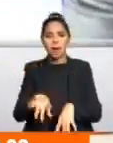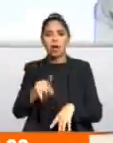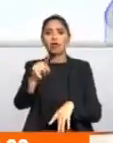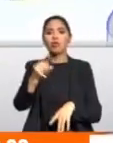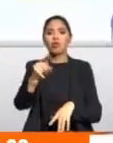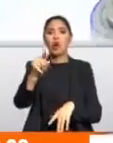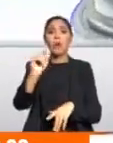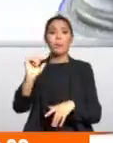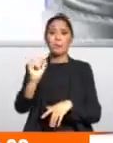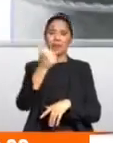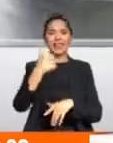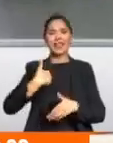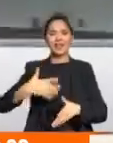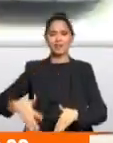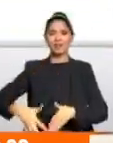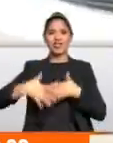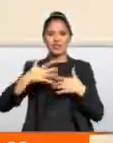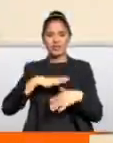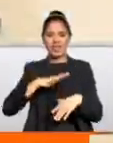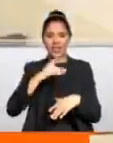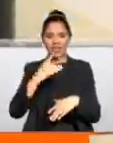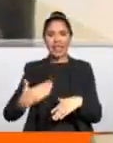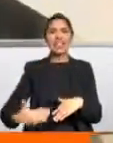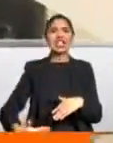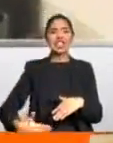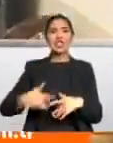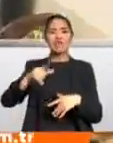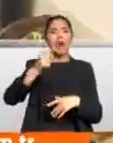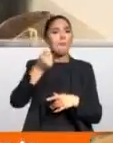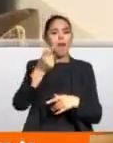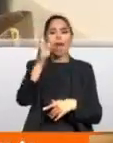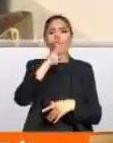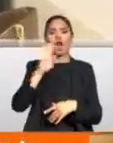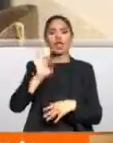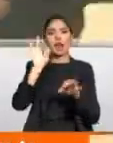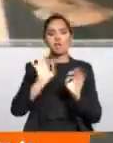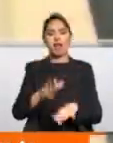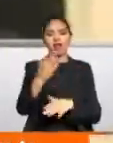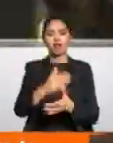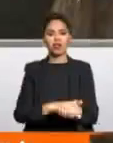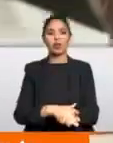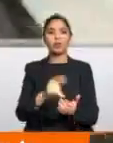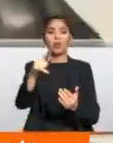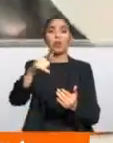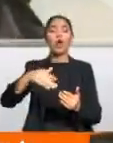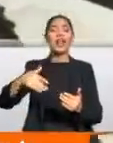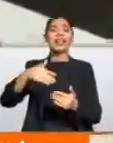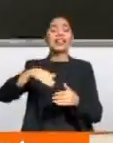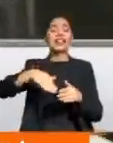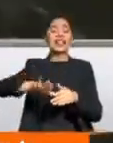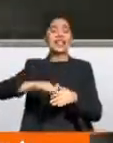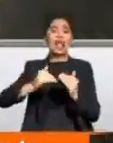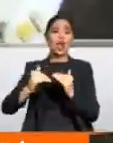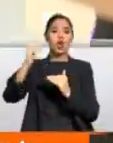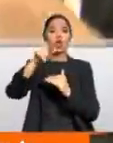Biraz daha şık bir çizme istiyorum diyorsanız eğer, çizmelerin fiyatı ise 400 liradan başlıyor. Dizüstü çizmeler moda mı bu yılda?